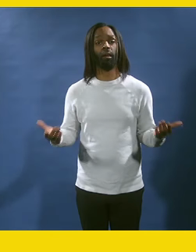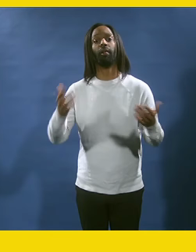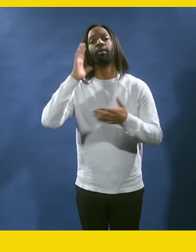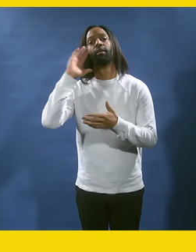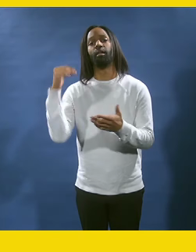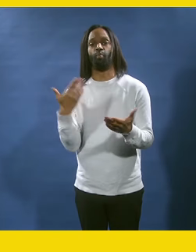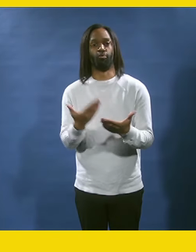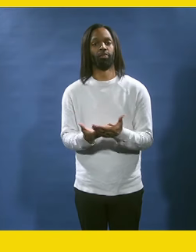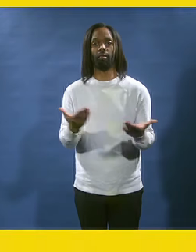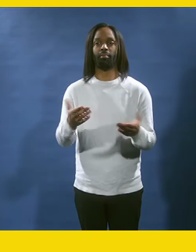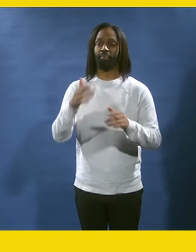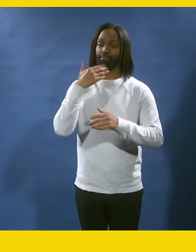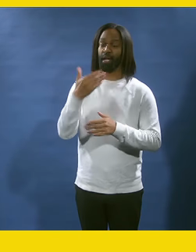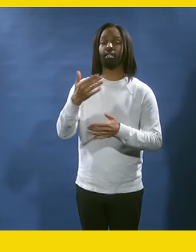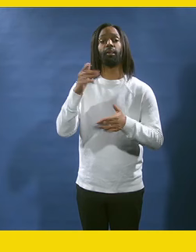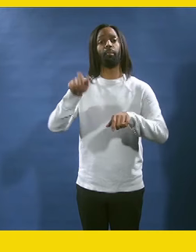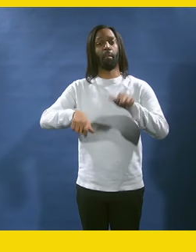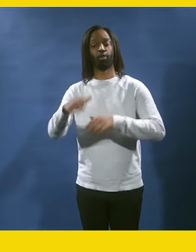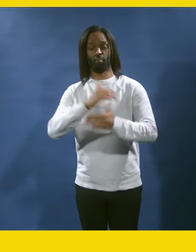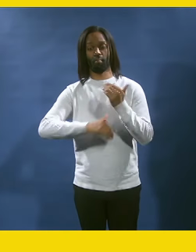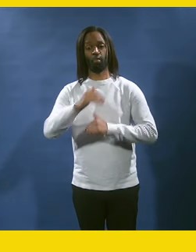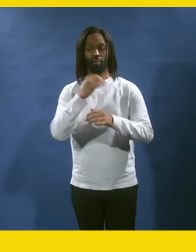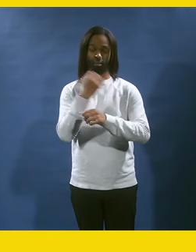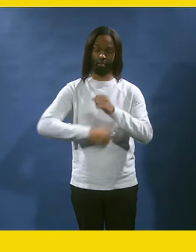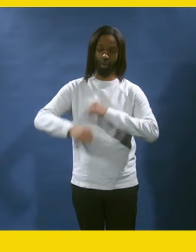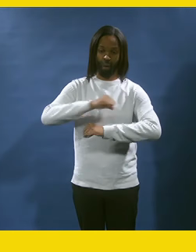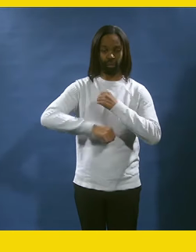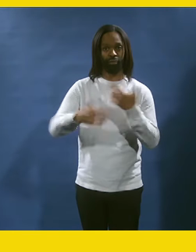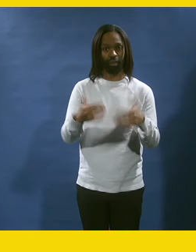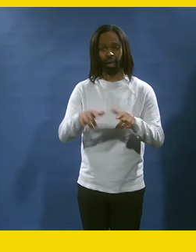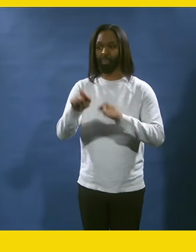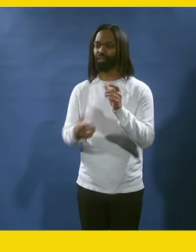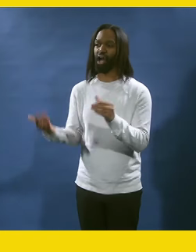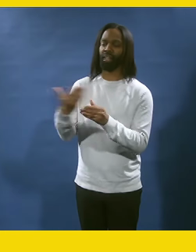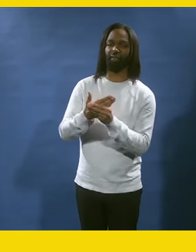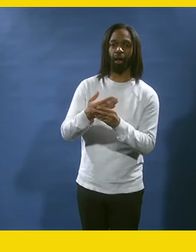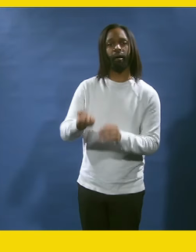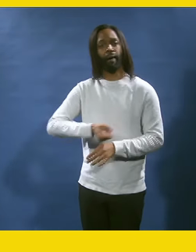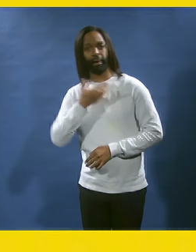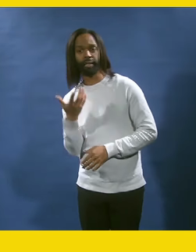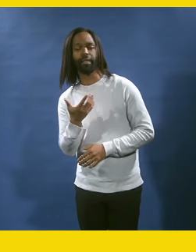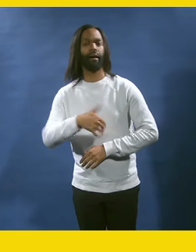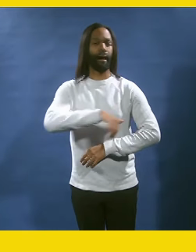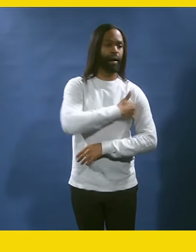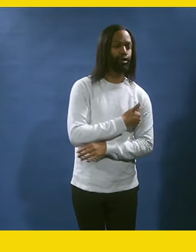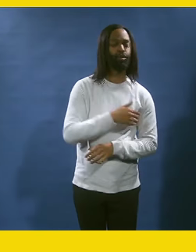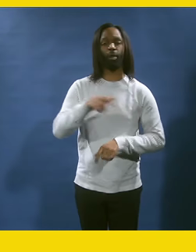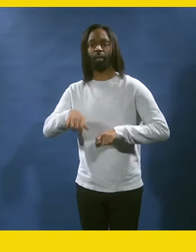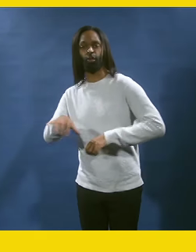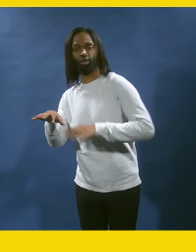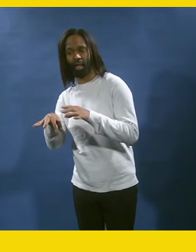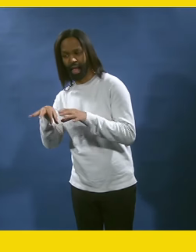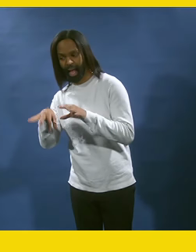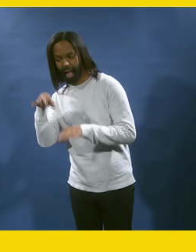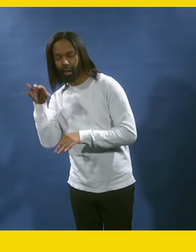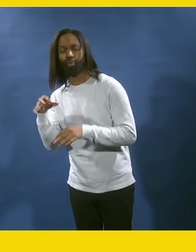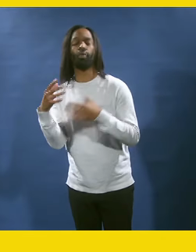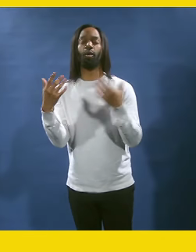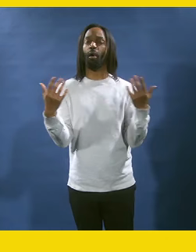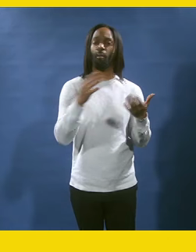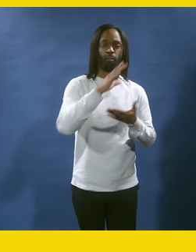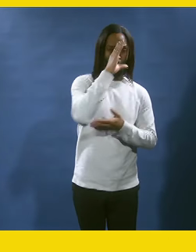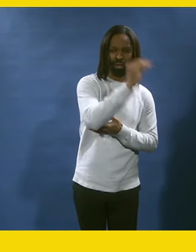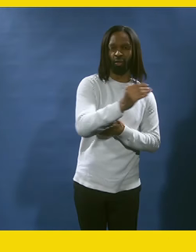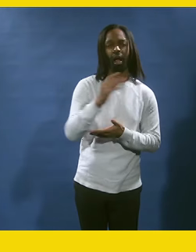pour la mise en place de ce programme, intervenantes, artistes, agentes, élus, professionnels,